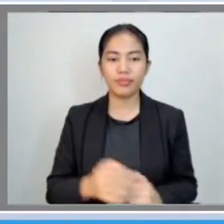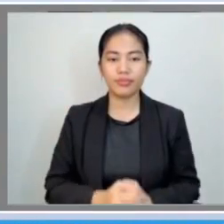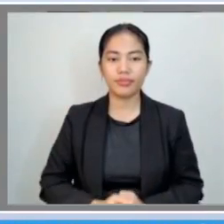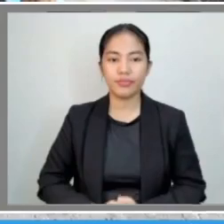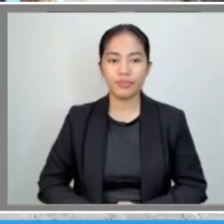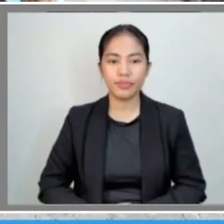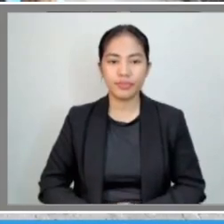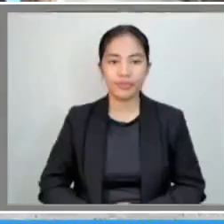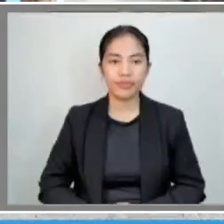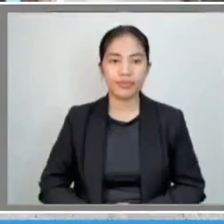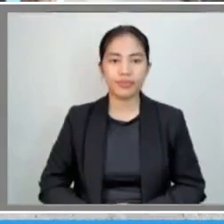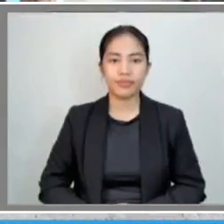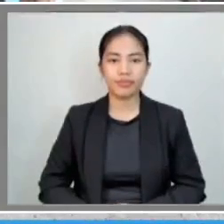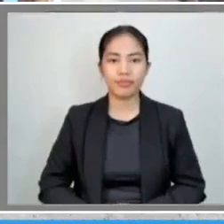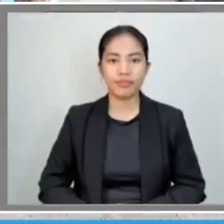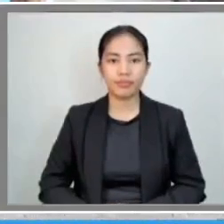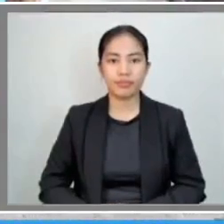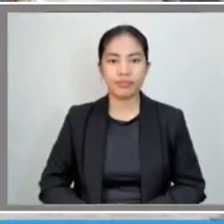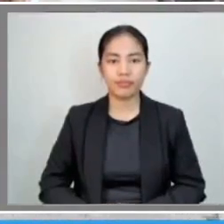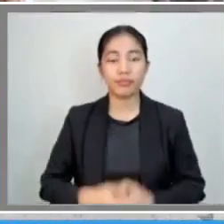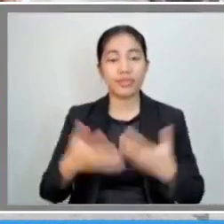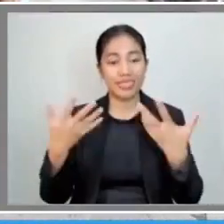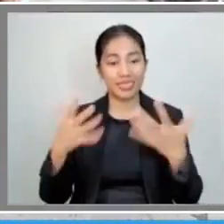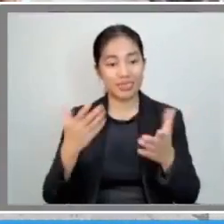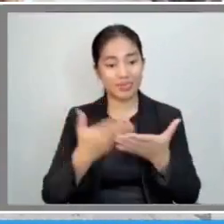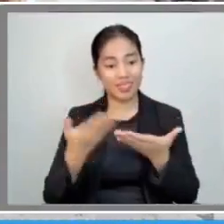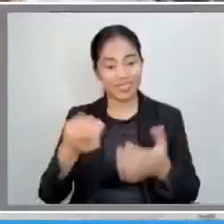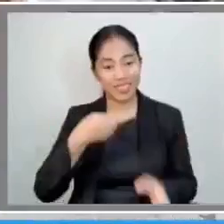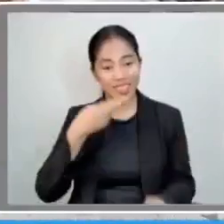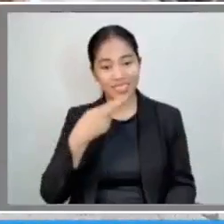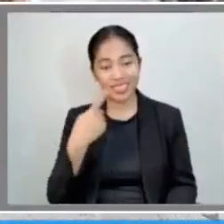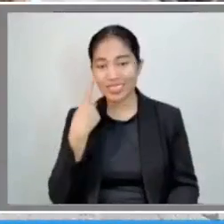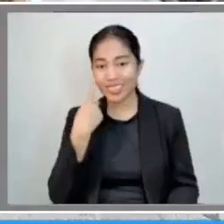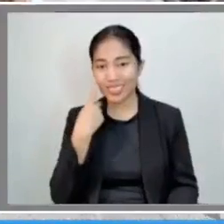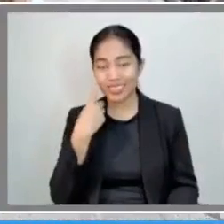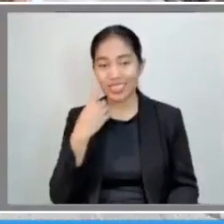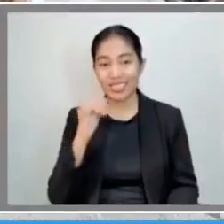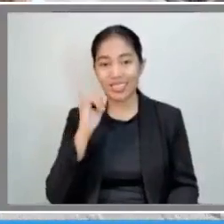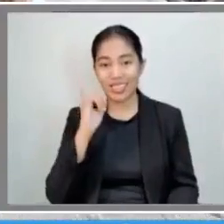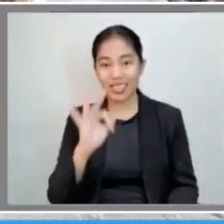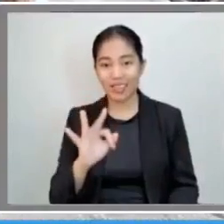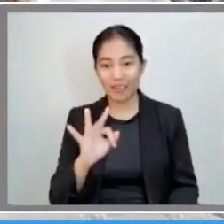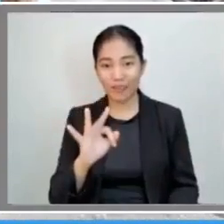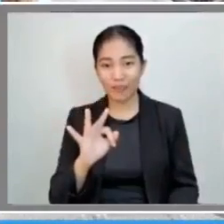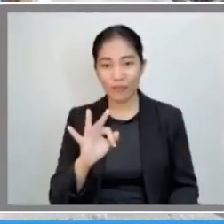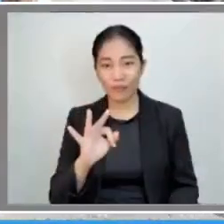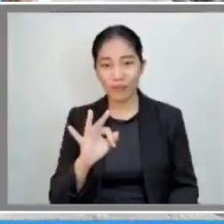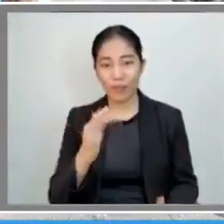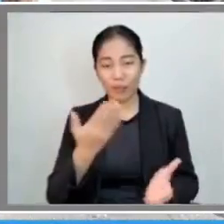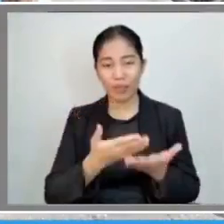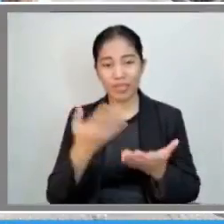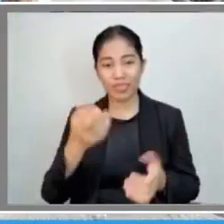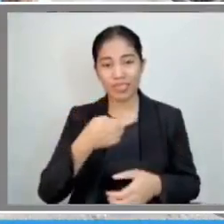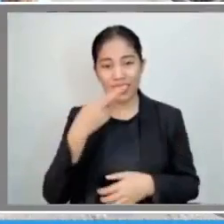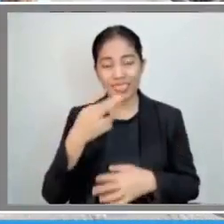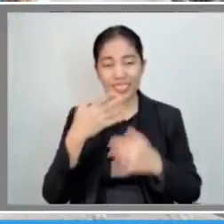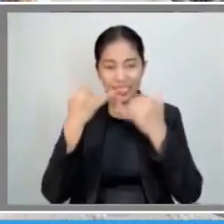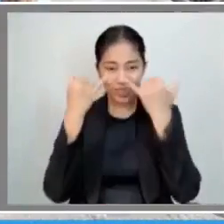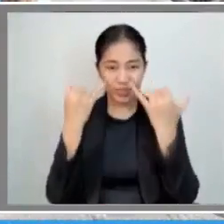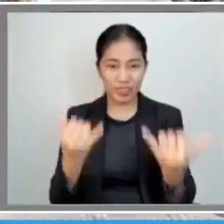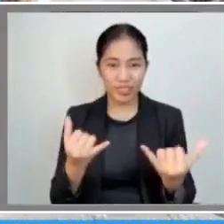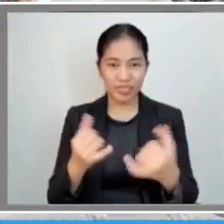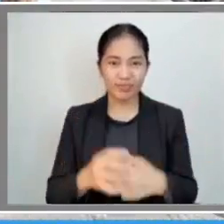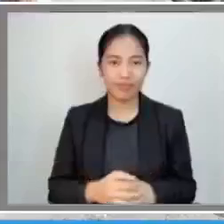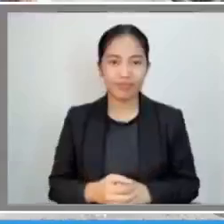Connie Raffy, bumili na ba kayo ng bigas kanina? Kasi kung bibili kayo ng bigas ngayong araw, eh siguro yung